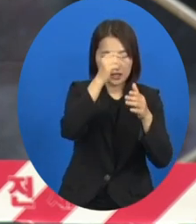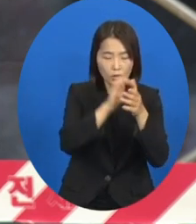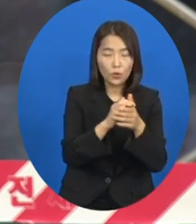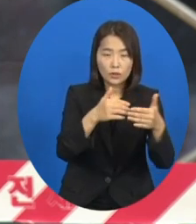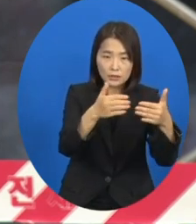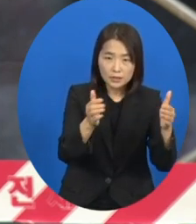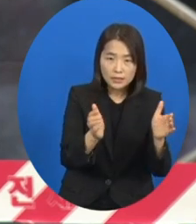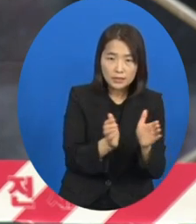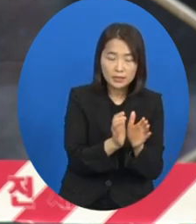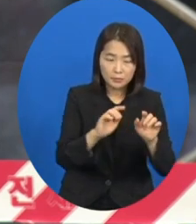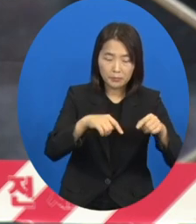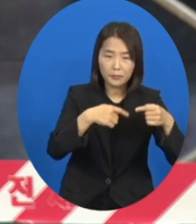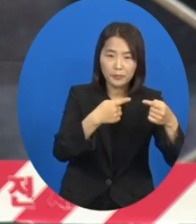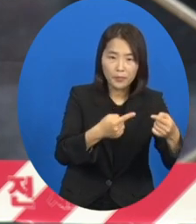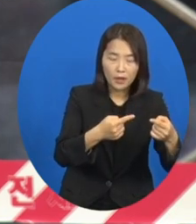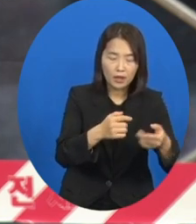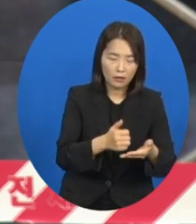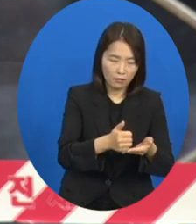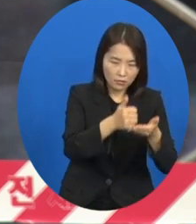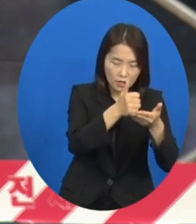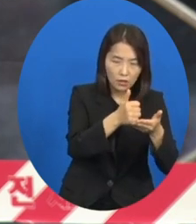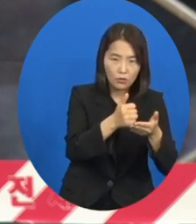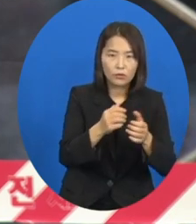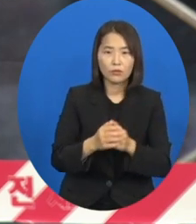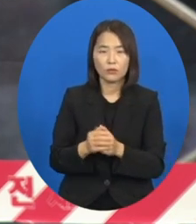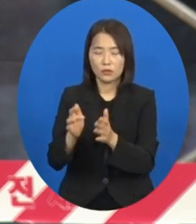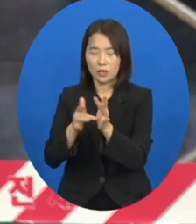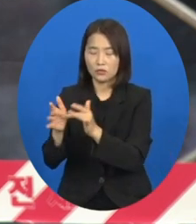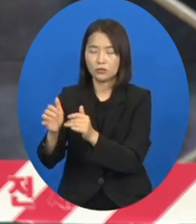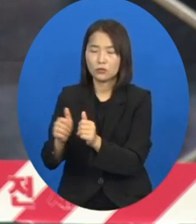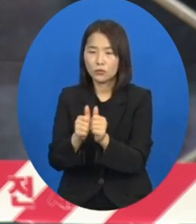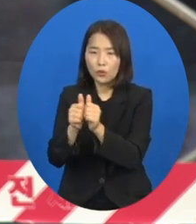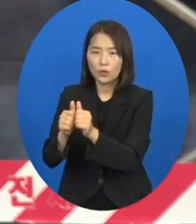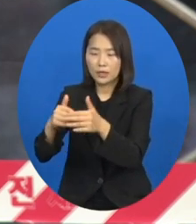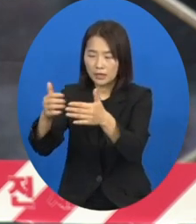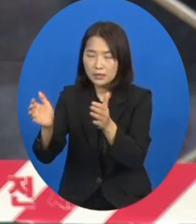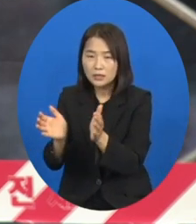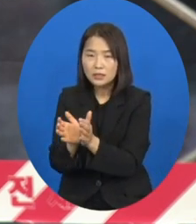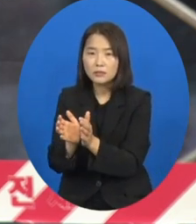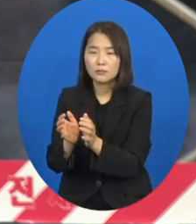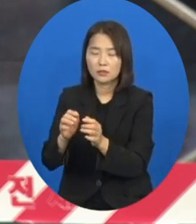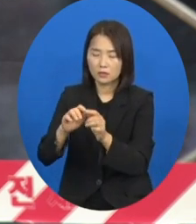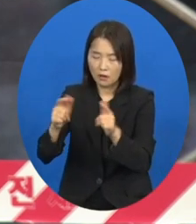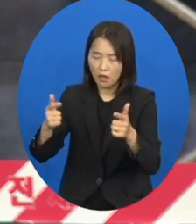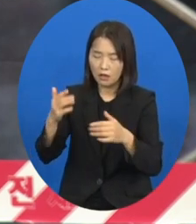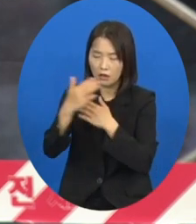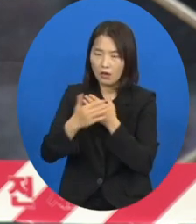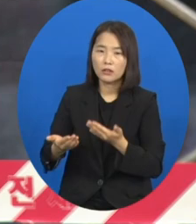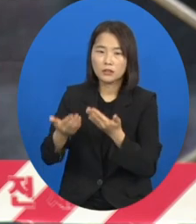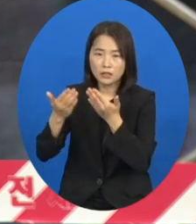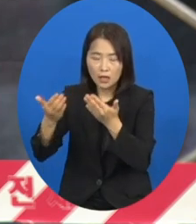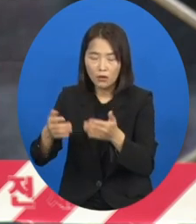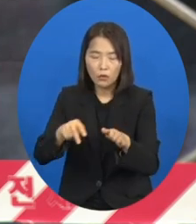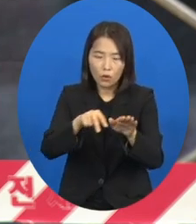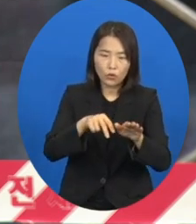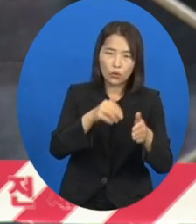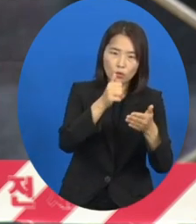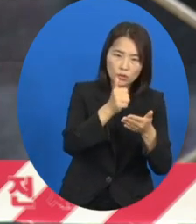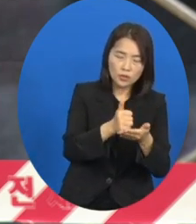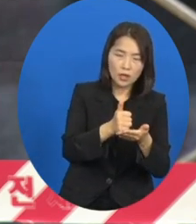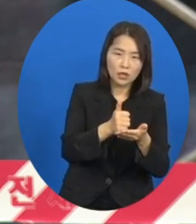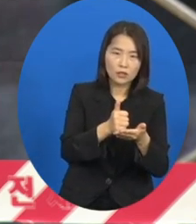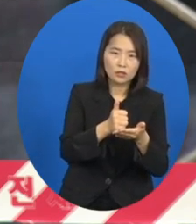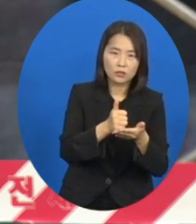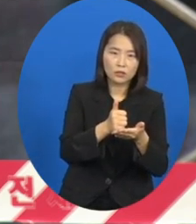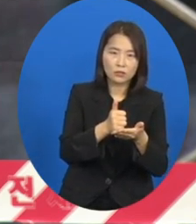기도팀으로 헌신하시고 또 위지엠에서 여러 가지 헌신적인 삶을 사시고 또 속장으로서도 영혼을 위해서 중보하시는